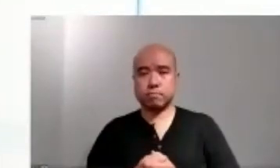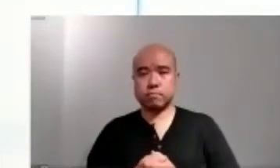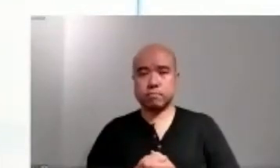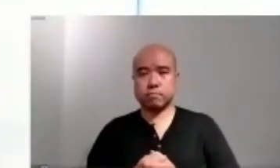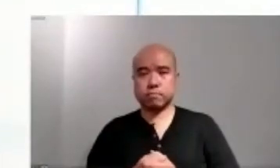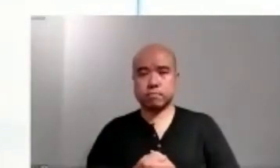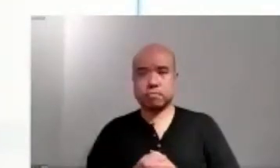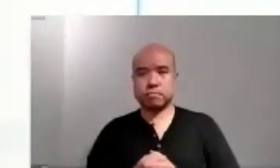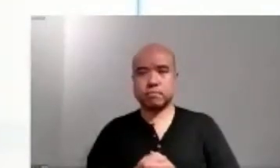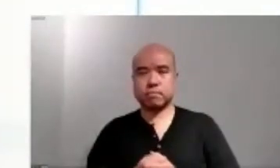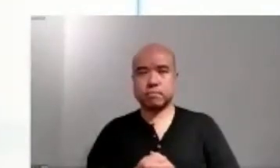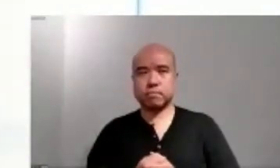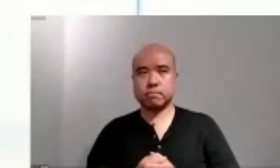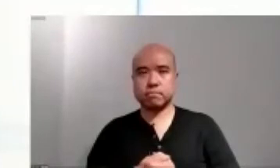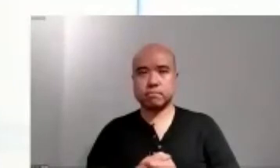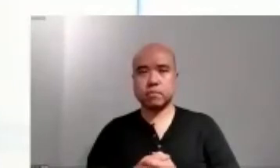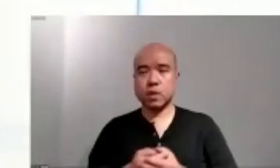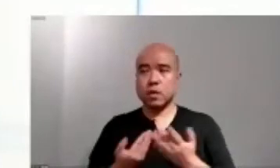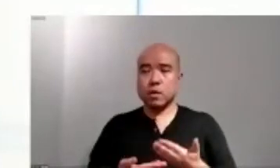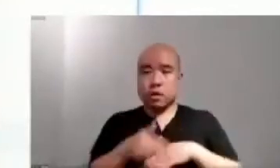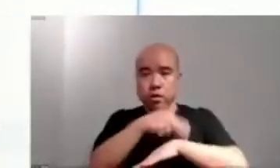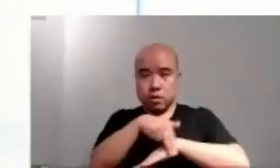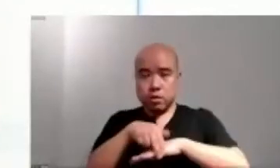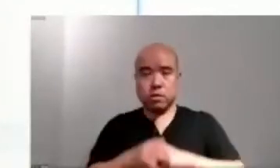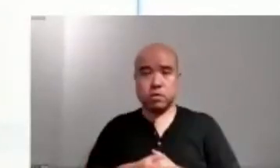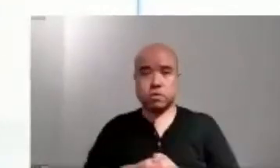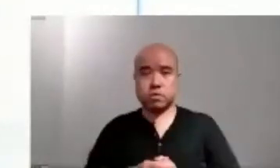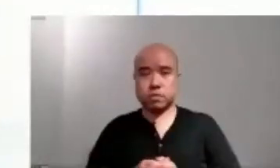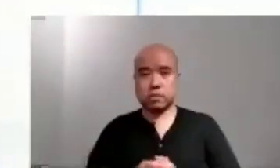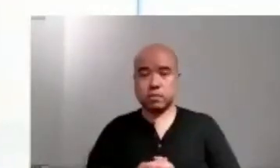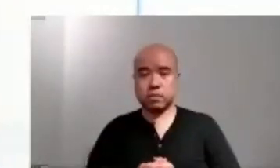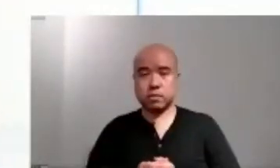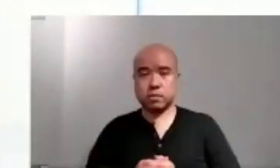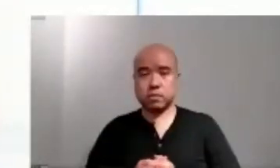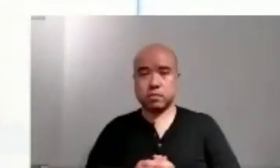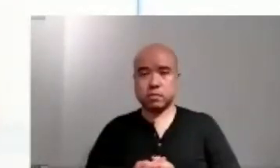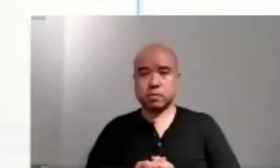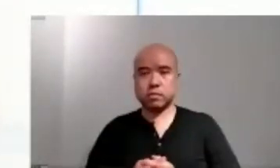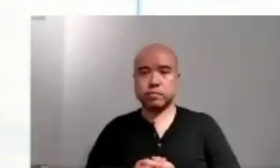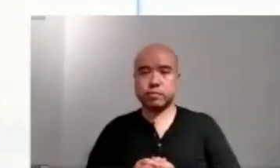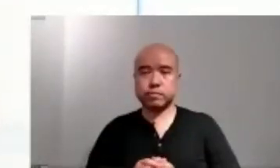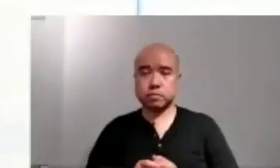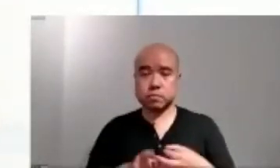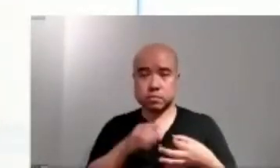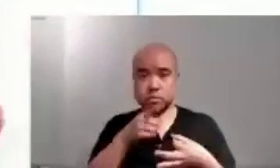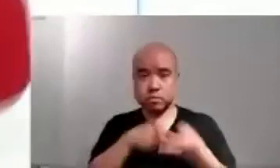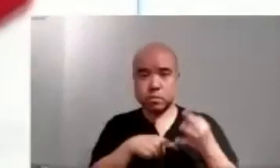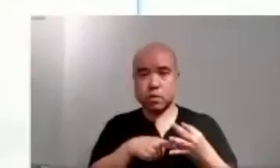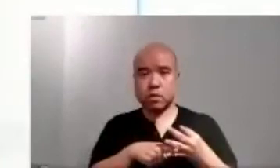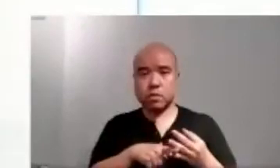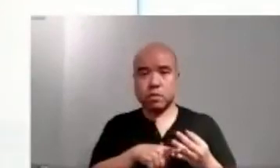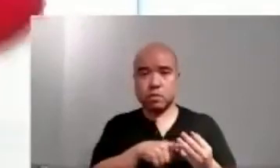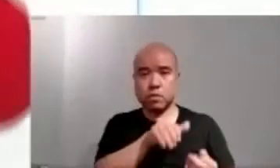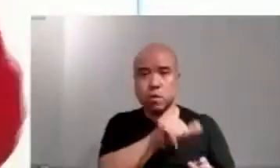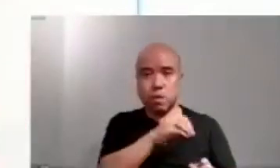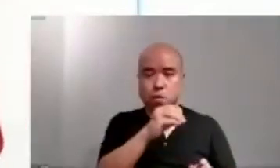埋韩锦贤，咁我哋嘅项目名就叫 Uland， 即系 Your Language 咁解啦。其实 Uland 系一个语言同文